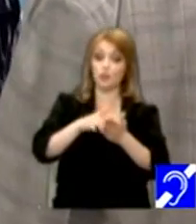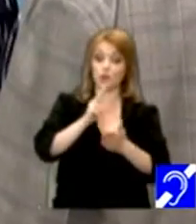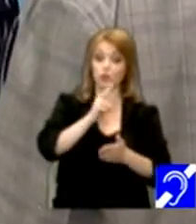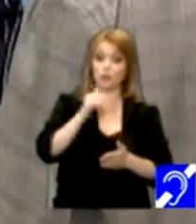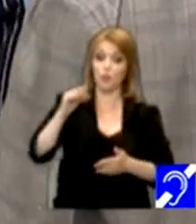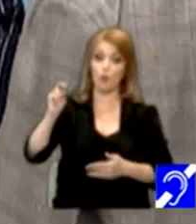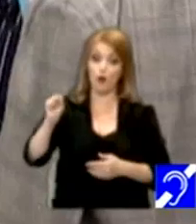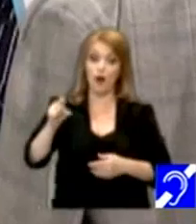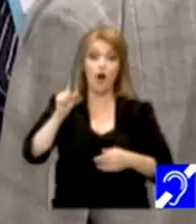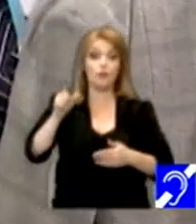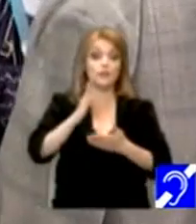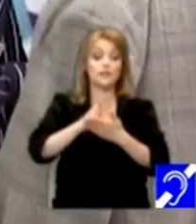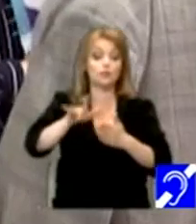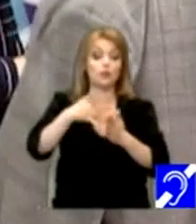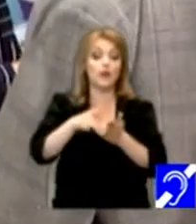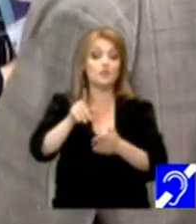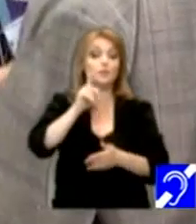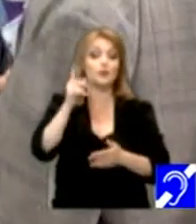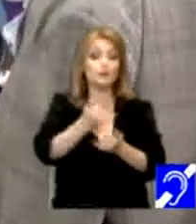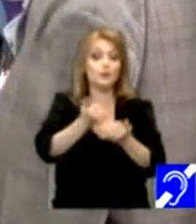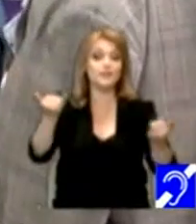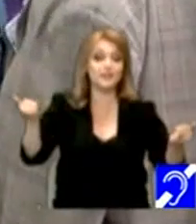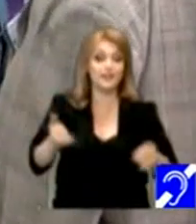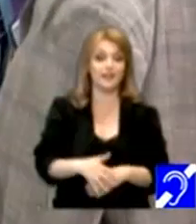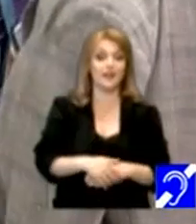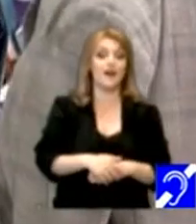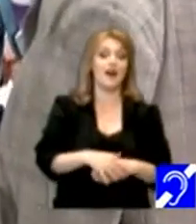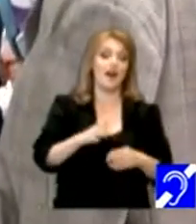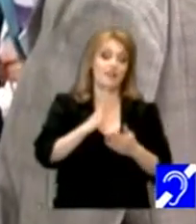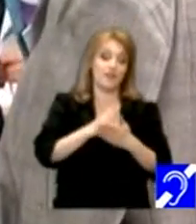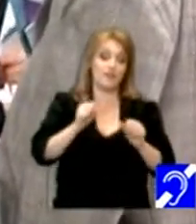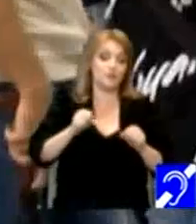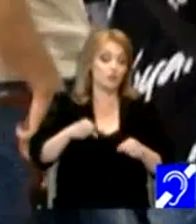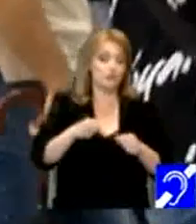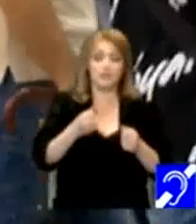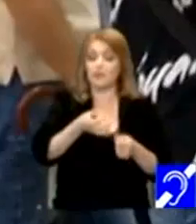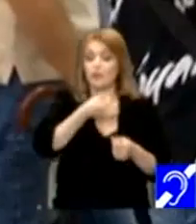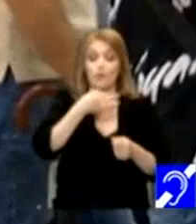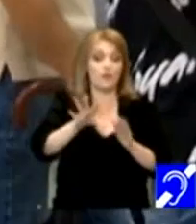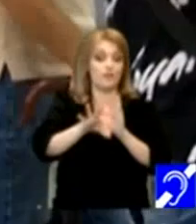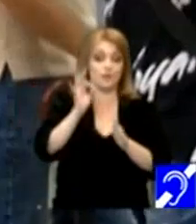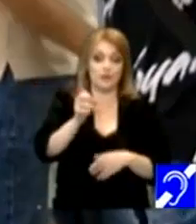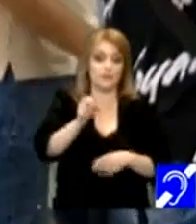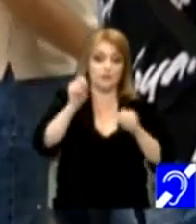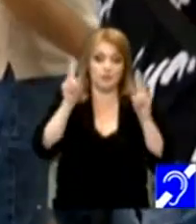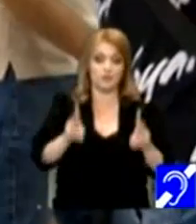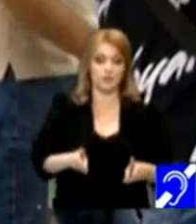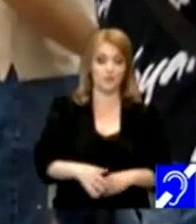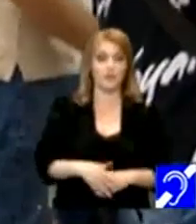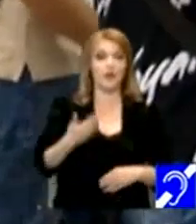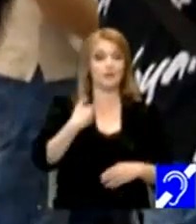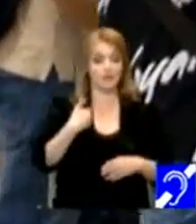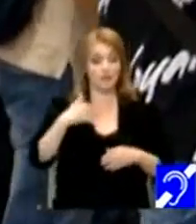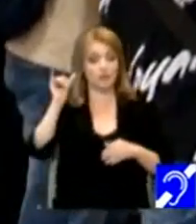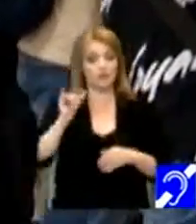oferă oportunități de dezvoltare în diferite domenii, atât la master cât și la licență. La Universitatea de Vest 119